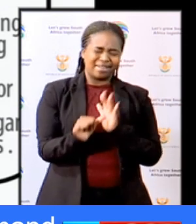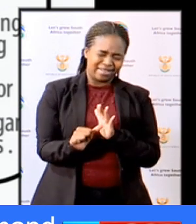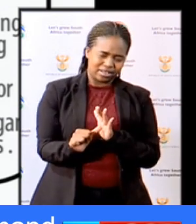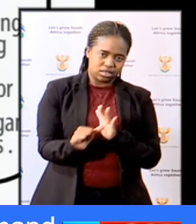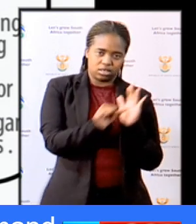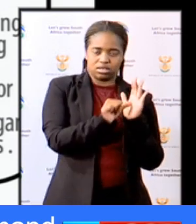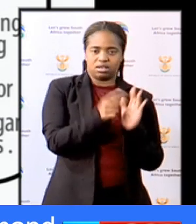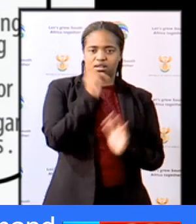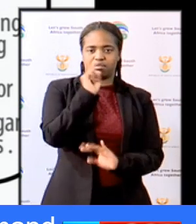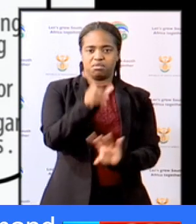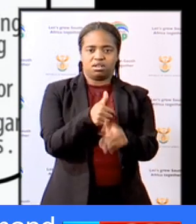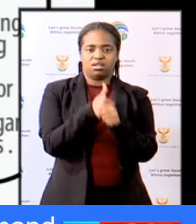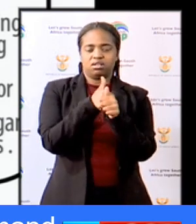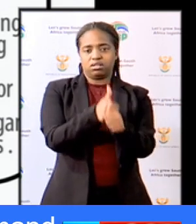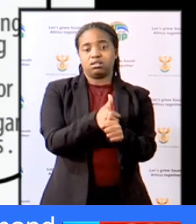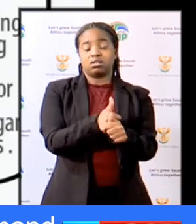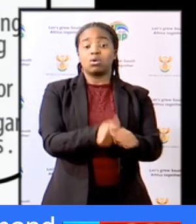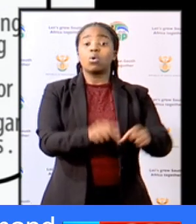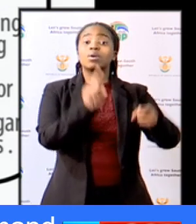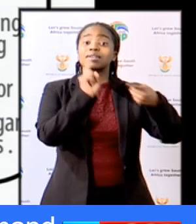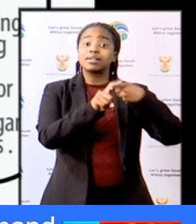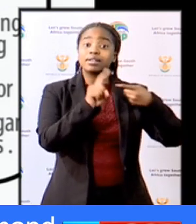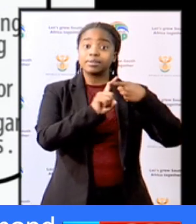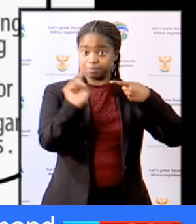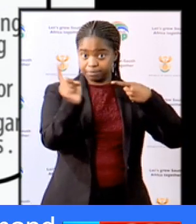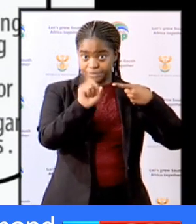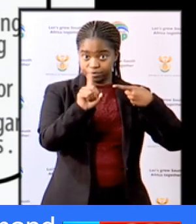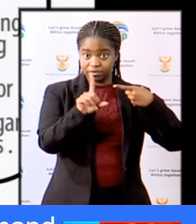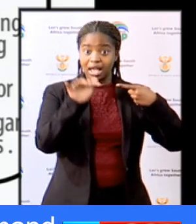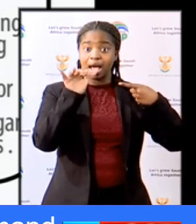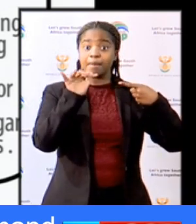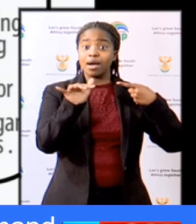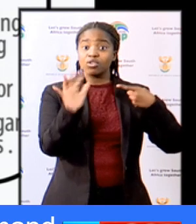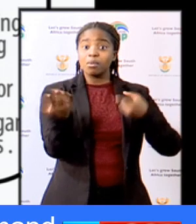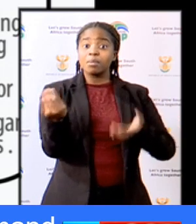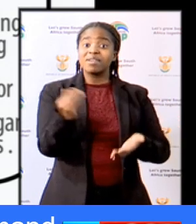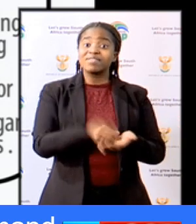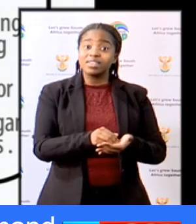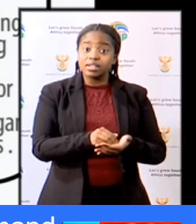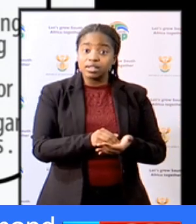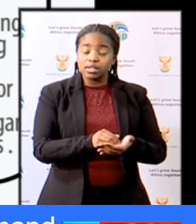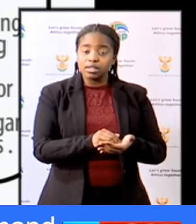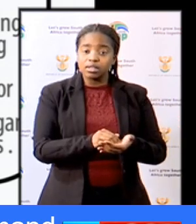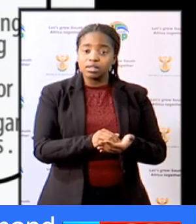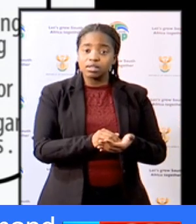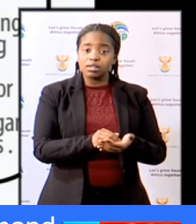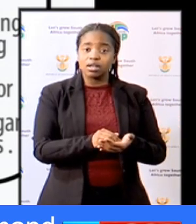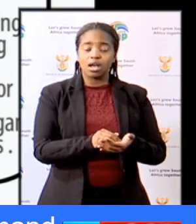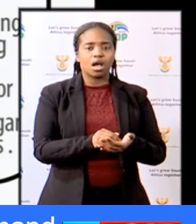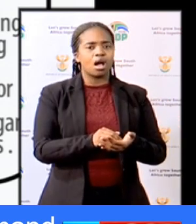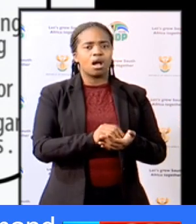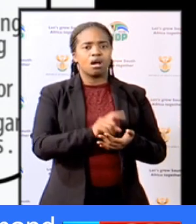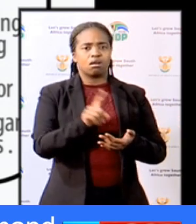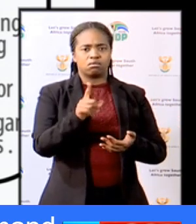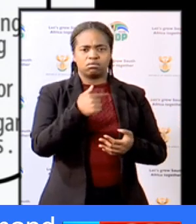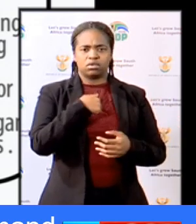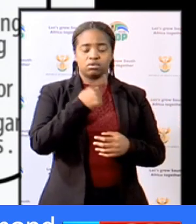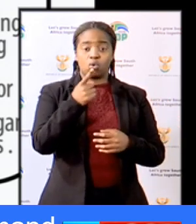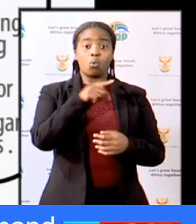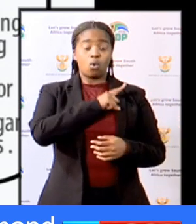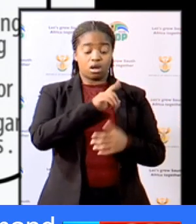okufanele igcinwe oqala ukuthi abantu mabefika lapho kufanele babheke ukuthi abanazo